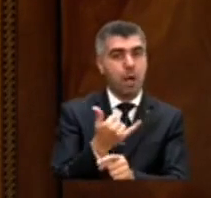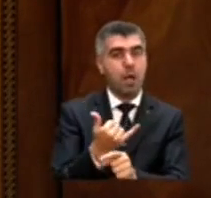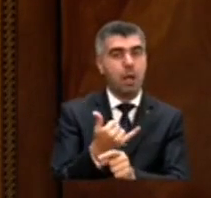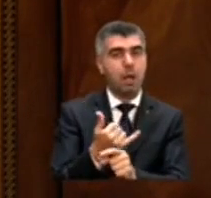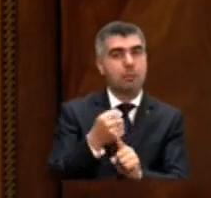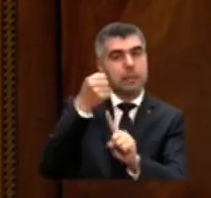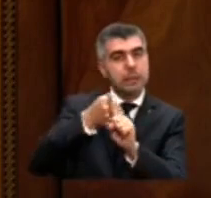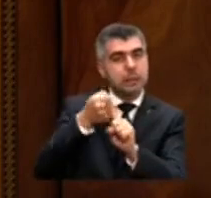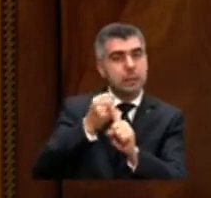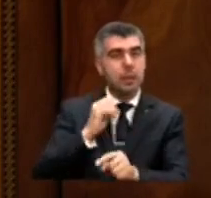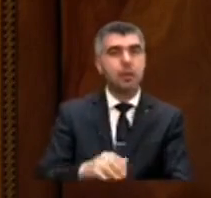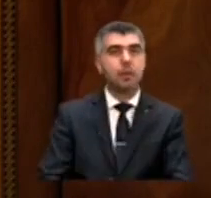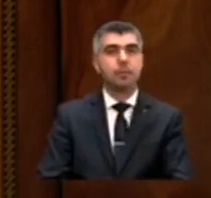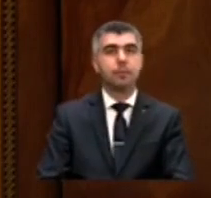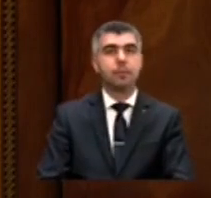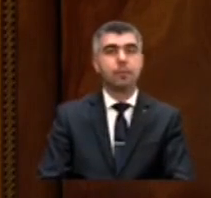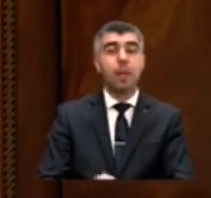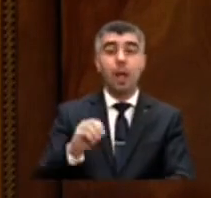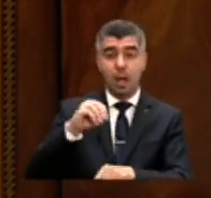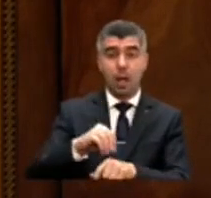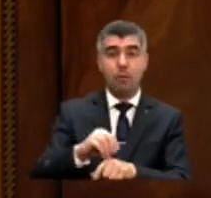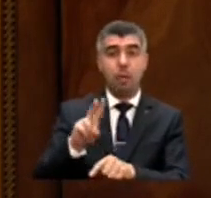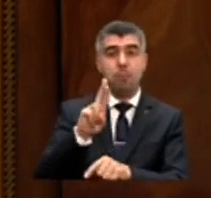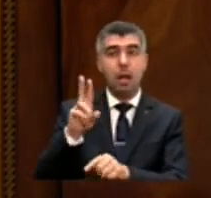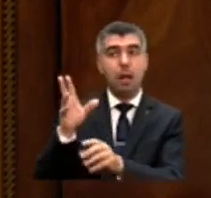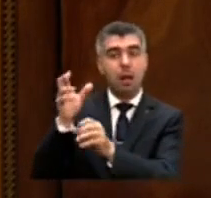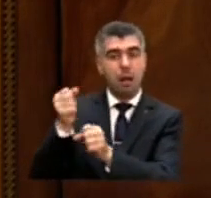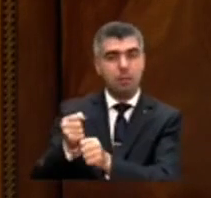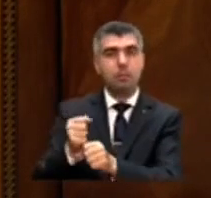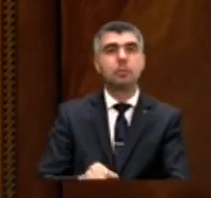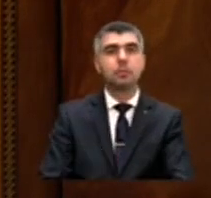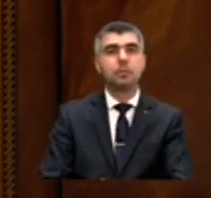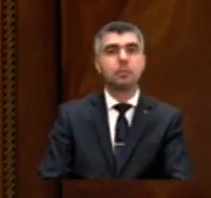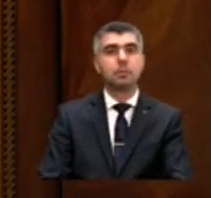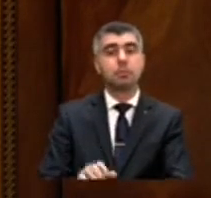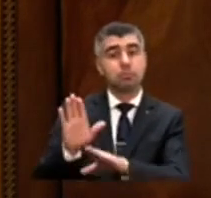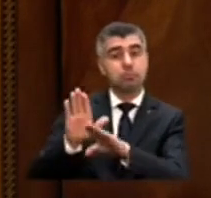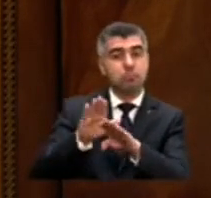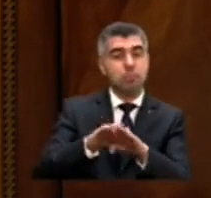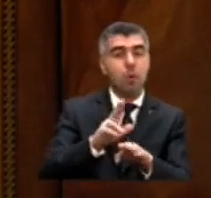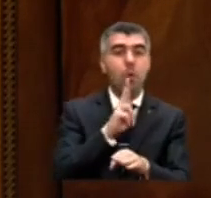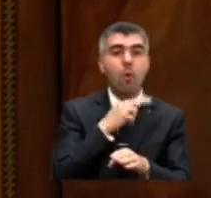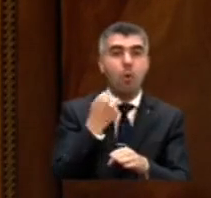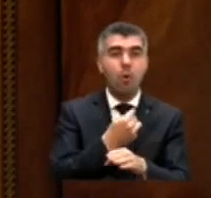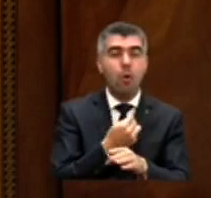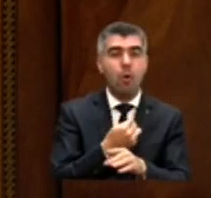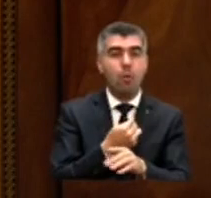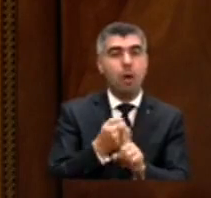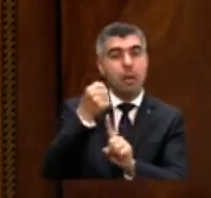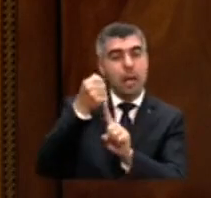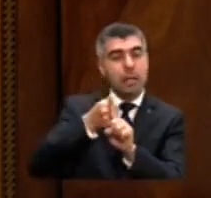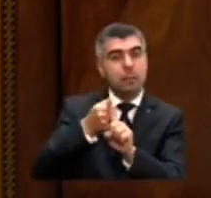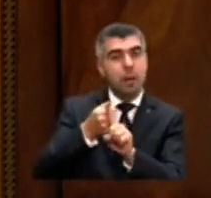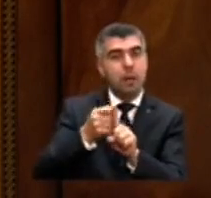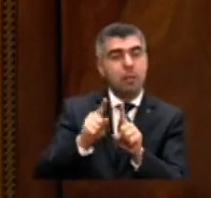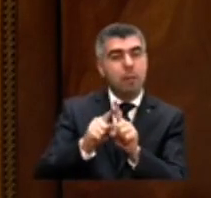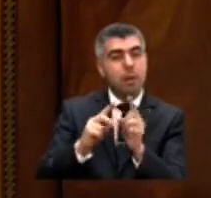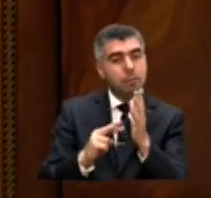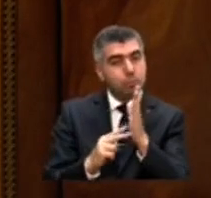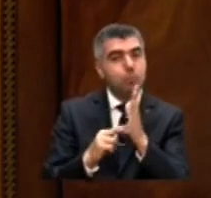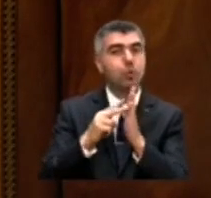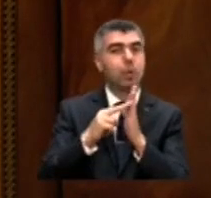الطموح الملكي. كما أعطى جلالة الملك تعليمته إلى الحكومة للعمل على تنفيذ